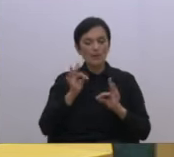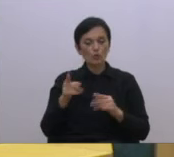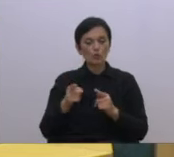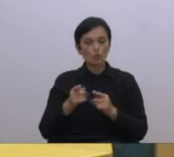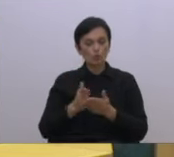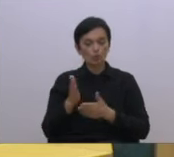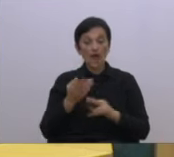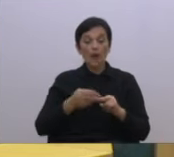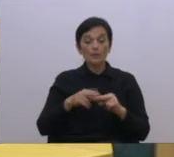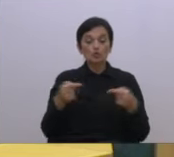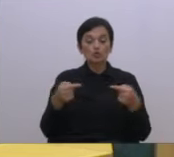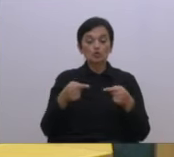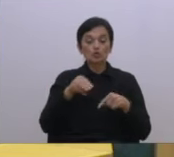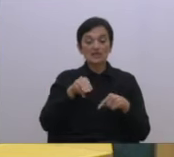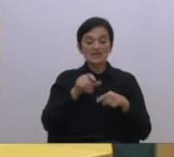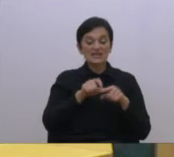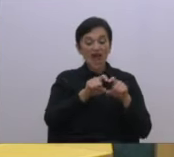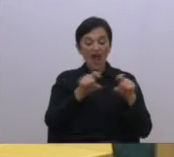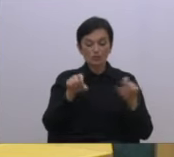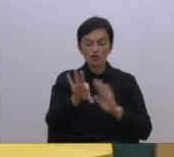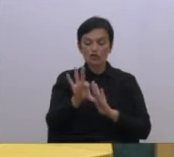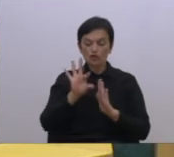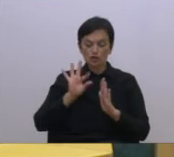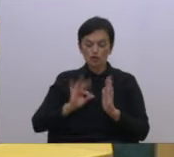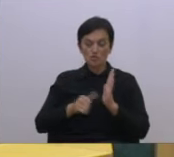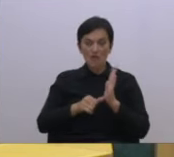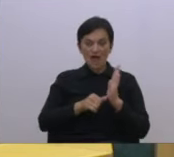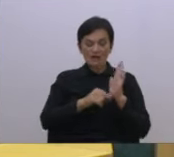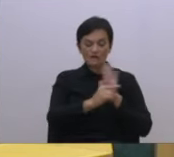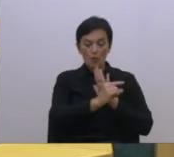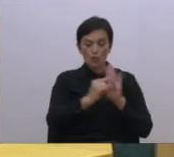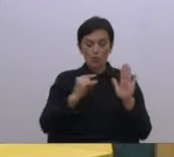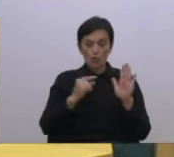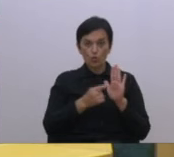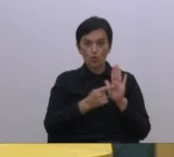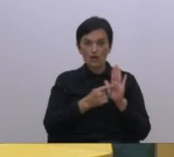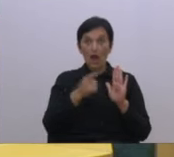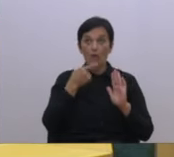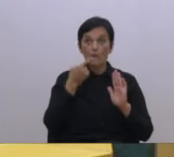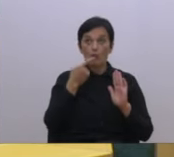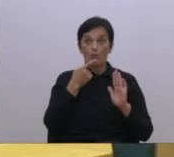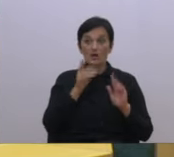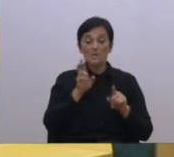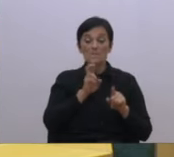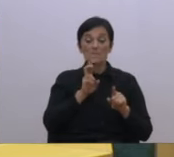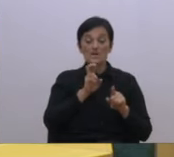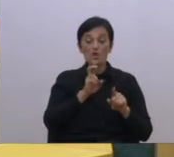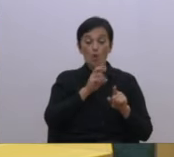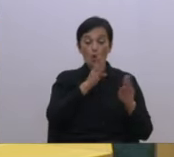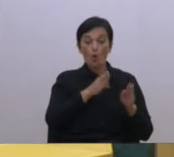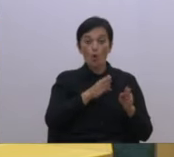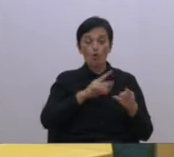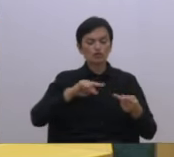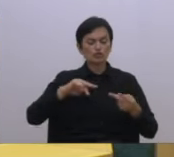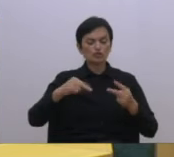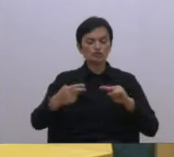ამიტომ ზუსტი ტერმინოლოგია აბსოლუტურად შერჩეული მეექვსე მუხლში, რომელიც ერთის მხრივ ამბობს, რომ ბიოლოგიური სქესის შეცვლა